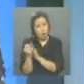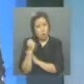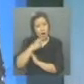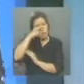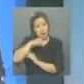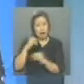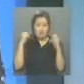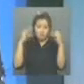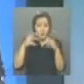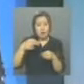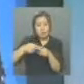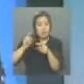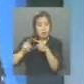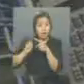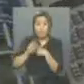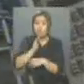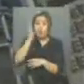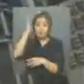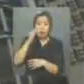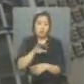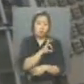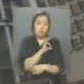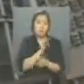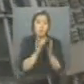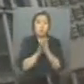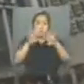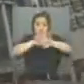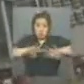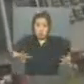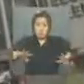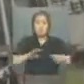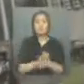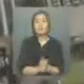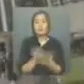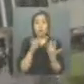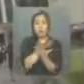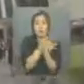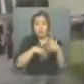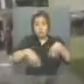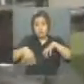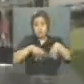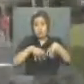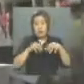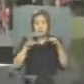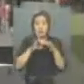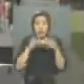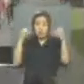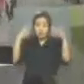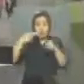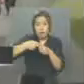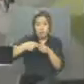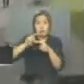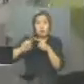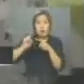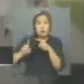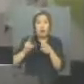คมเศรษฐกิจอาเซียนในอีก3ปีข้างหน้าค่ะแผนปฏิบัติการพลังงานอาเซียนที่กลุ่มประเทศกลุ่มอาเซียนร่างขึ้นมาใช้